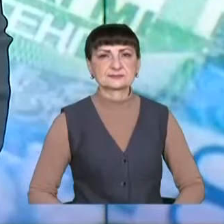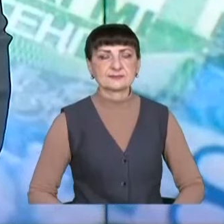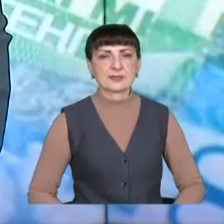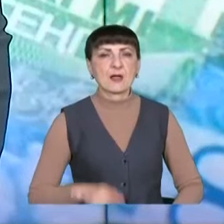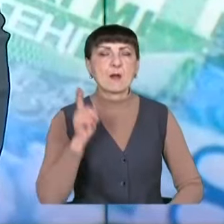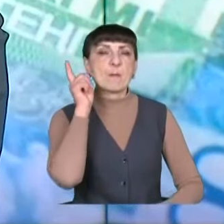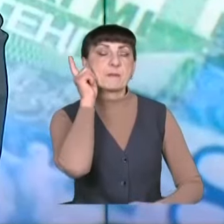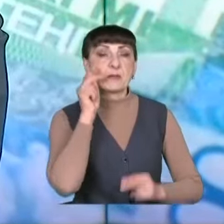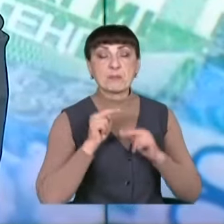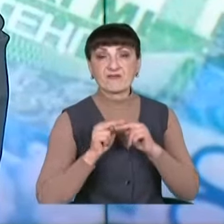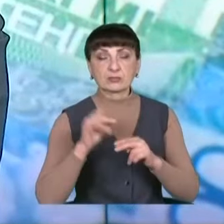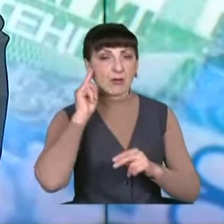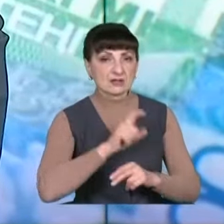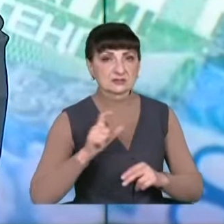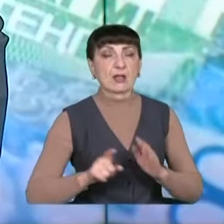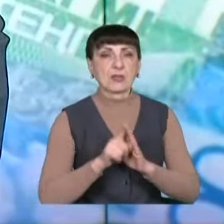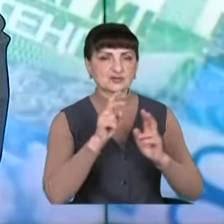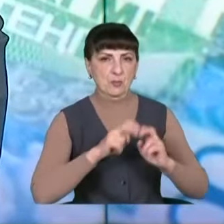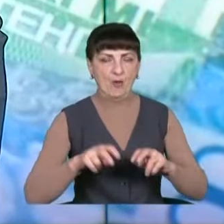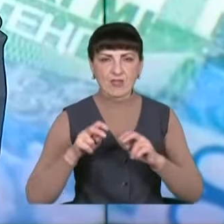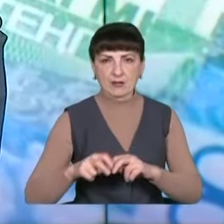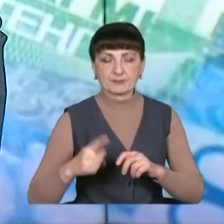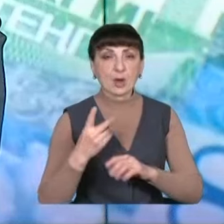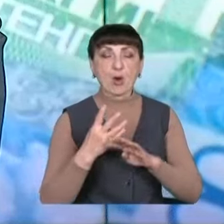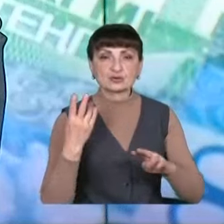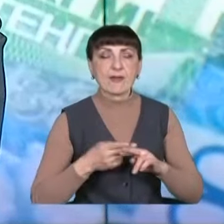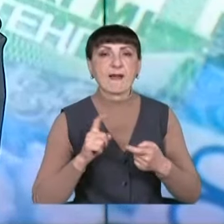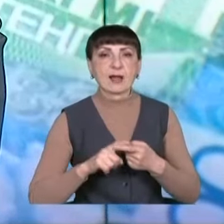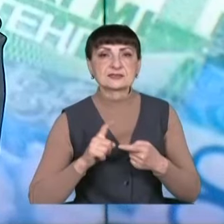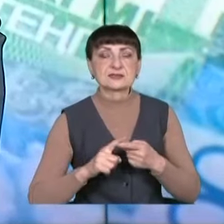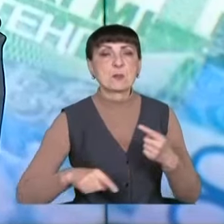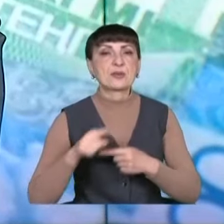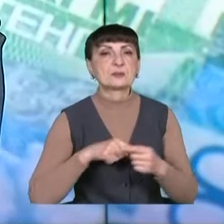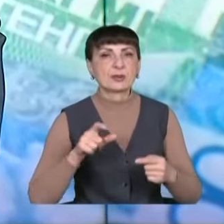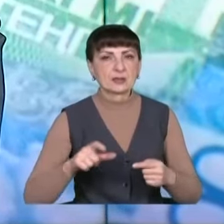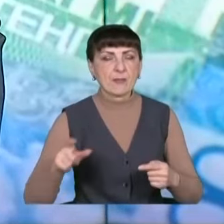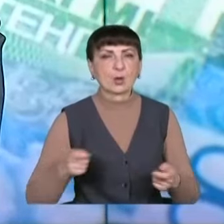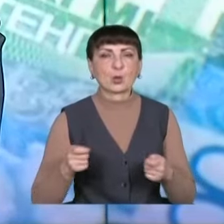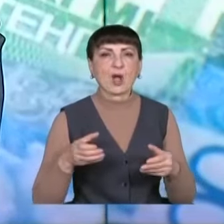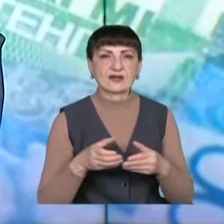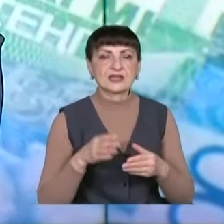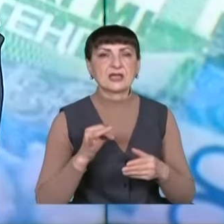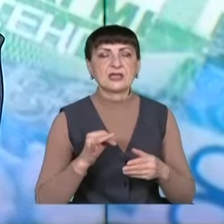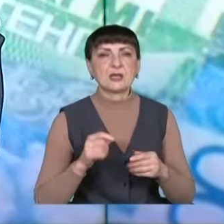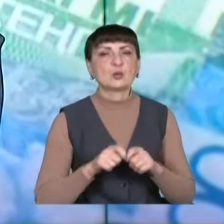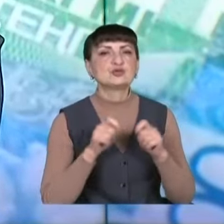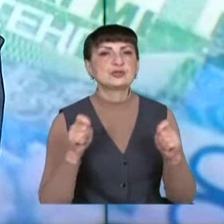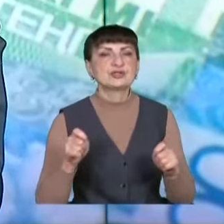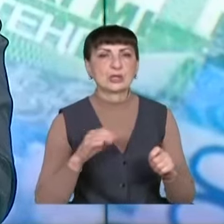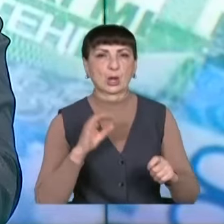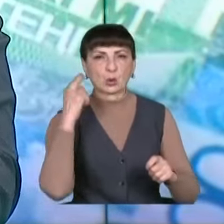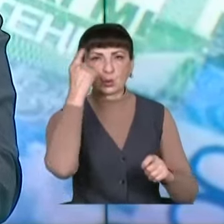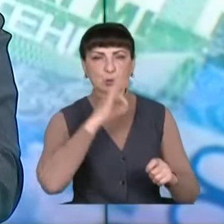Мобильные переводы казахстанцев начали проверять. В первую очередь это касается предпринимателей, руководителей и учредителей юрлиц.